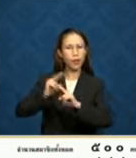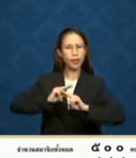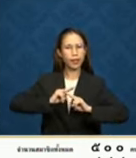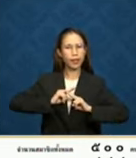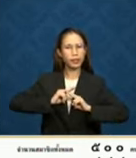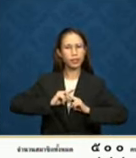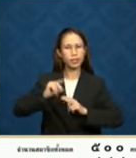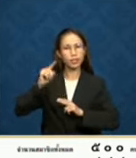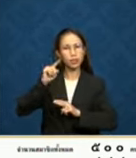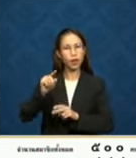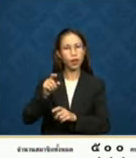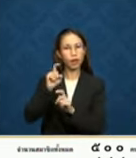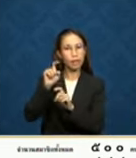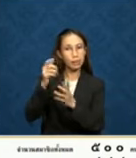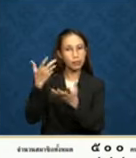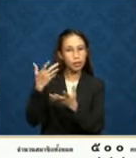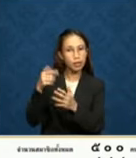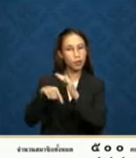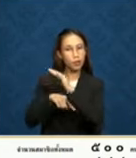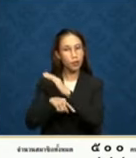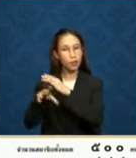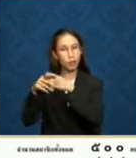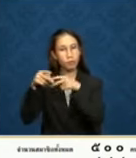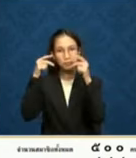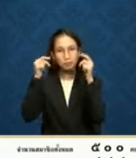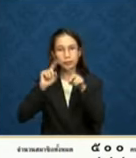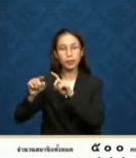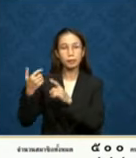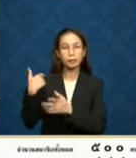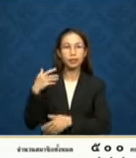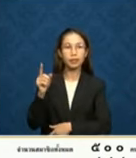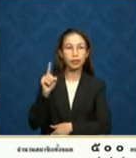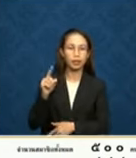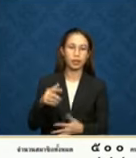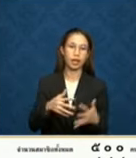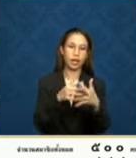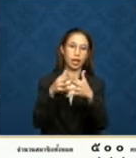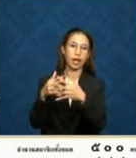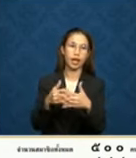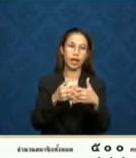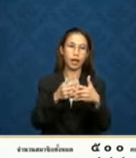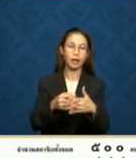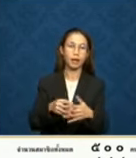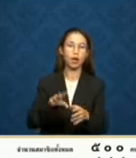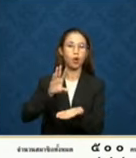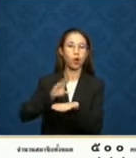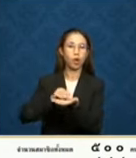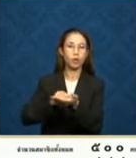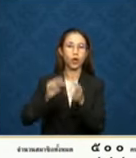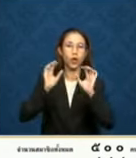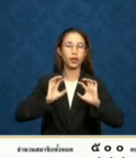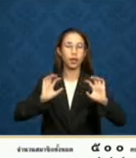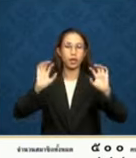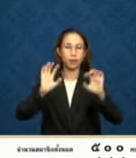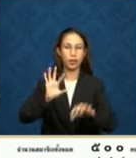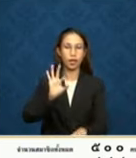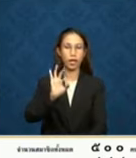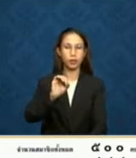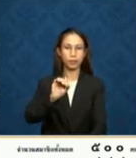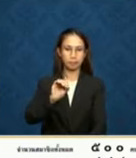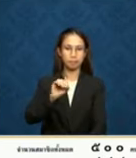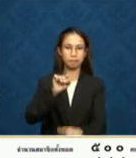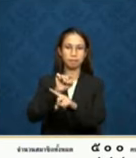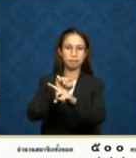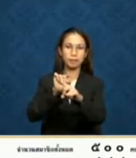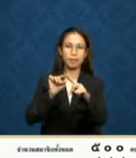ปลอดภัหอเป่า สหราชอาณาจัรครับ ข้อมูลรดของเขา 90% อยู่บ Public Cloudห